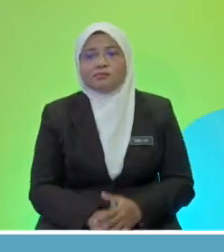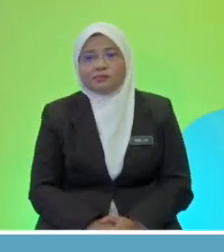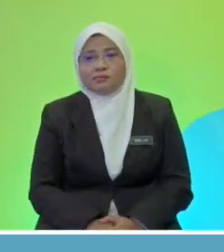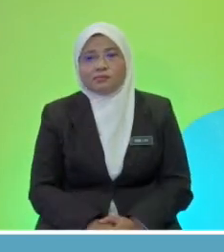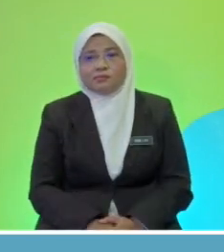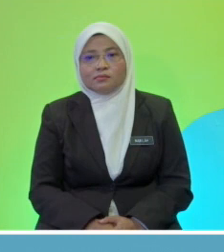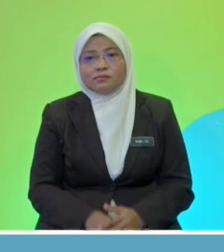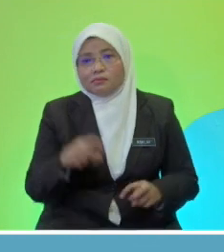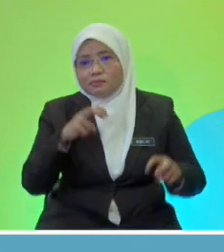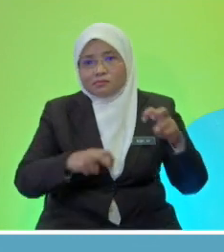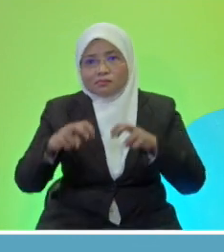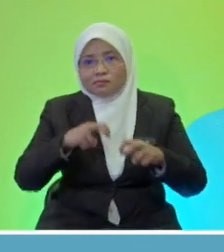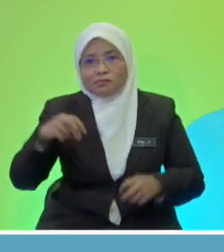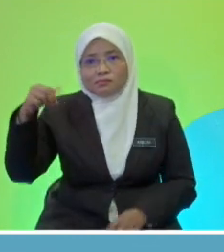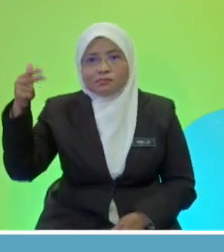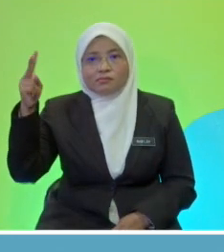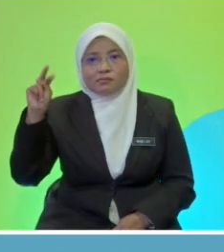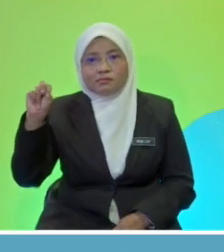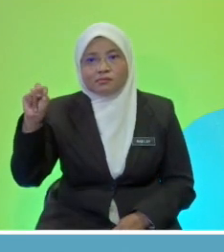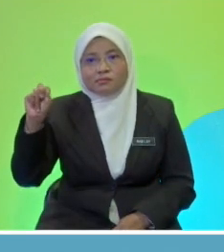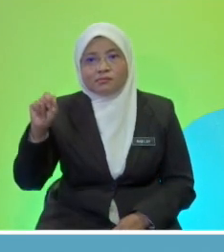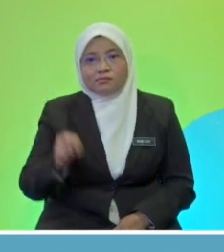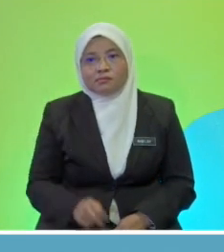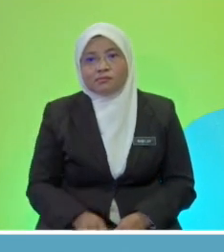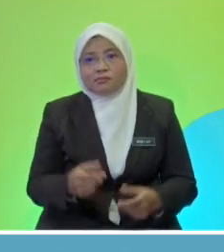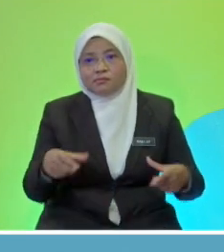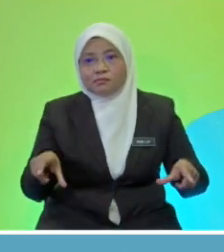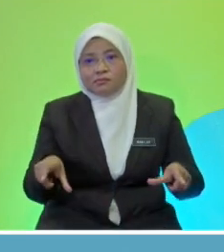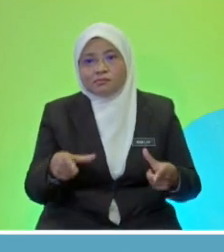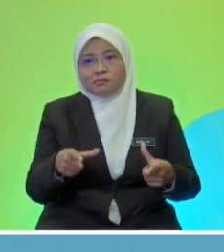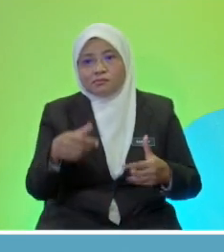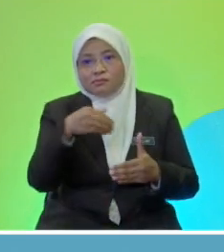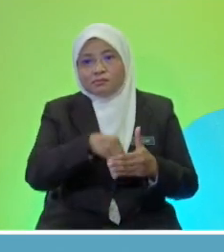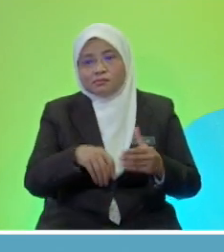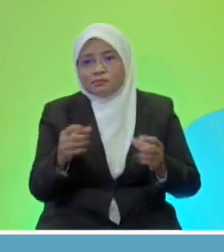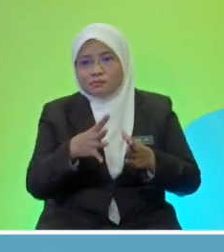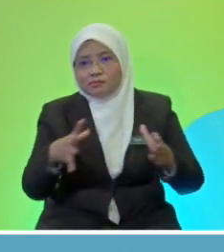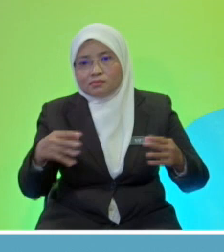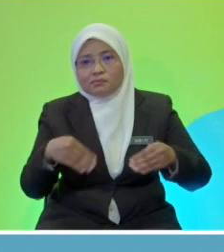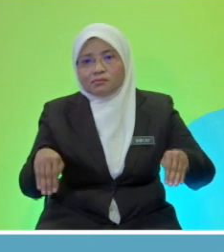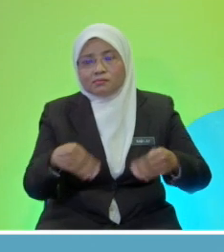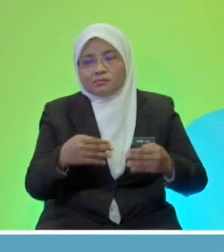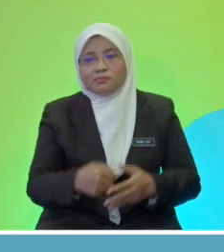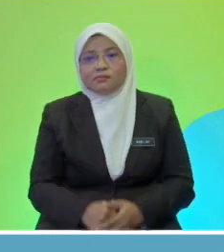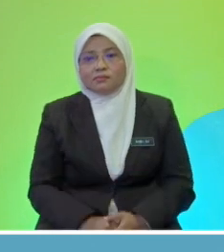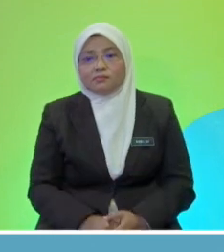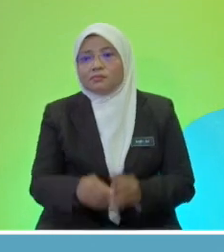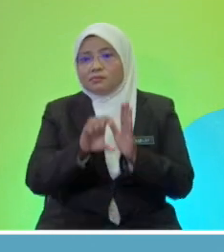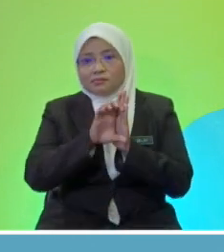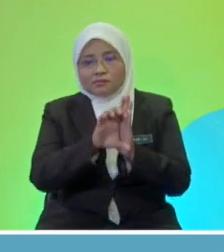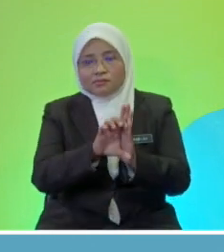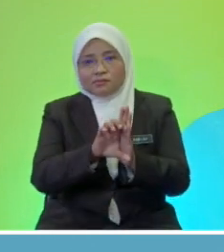berbagai bidang untuk manfaat manusia seperti Kitalah Oke antara penyidikan genetik yang dapat meningkatkan kualitas seperti kita